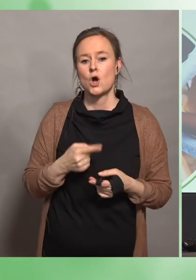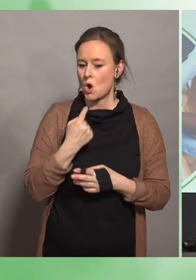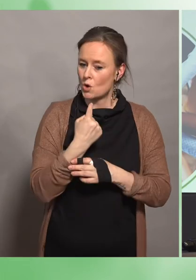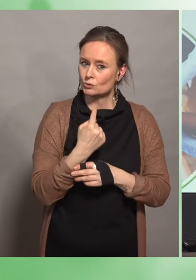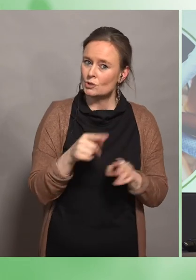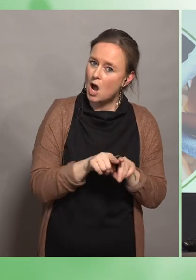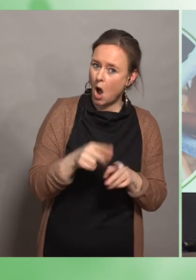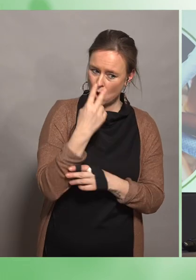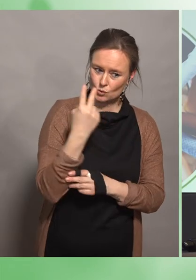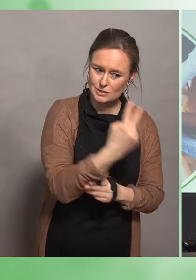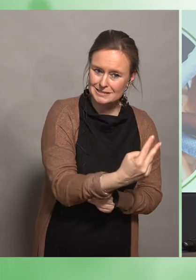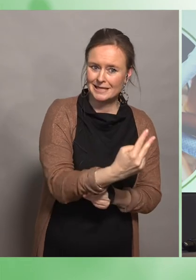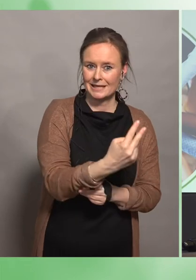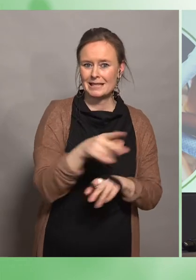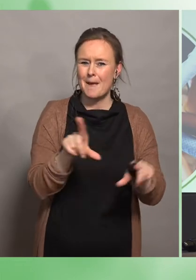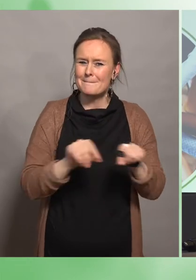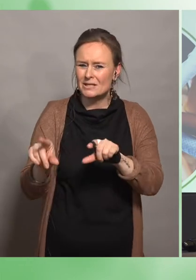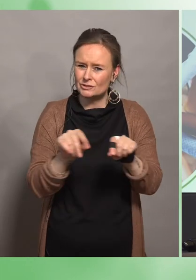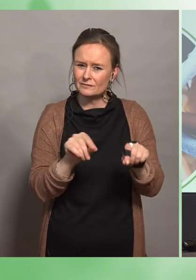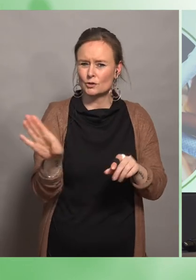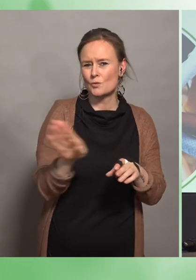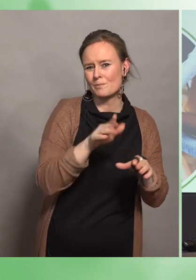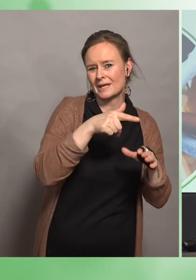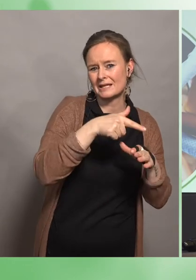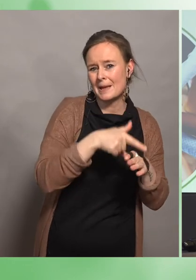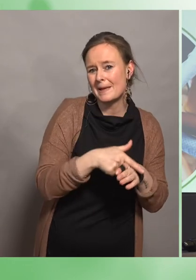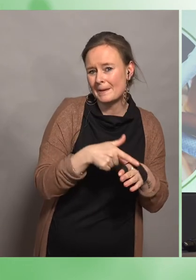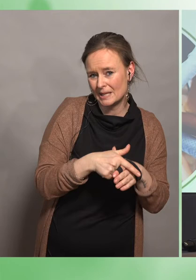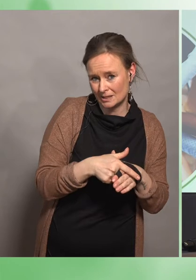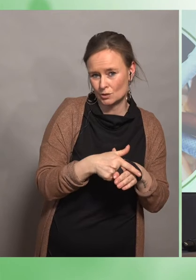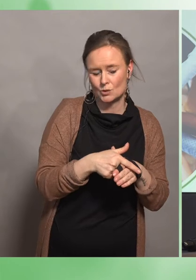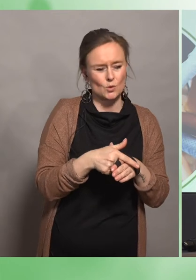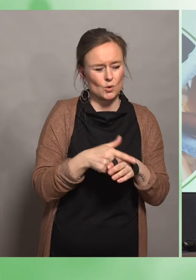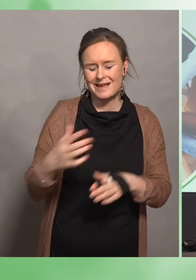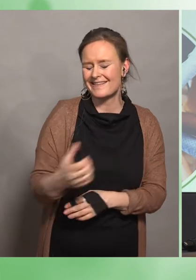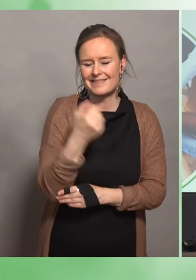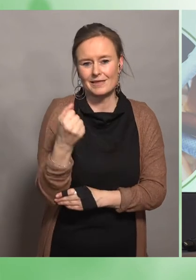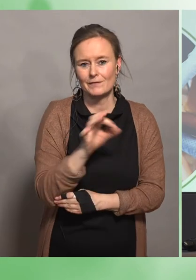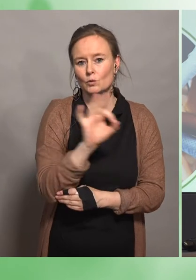von Menschen mit Behinderung ein Gewinn auf allen Ebenen für ihr Unternehmen ist.